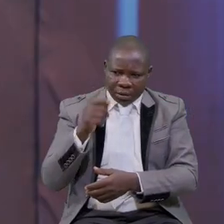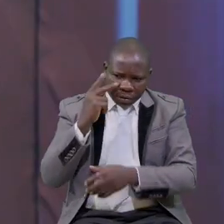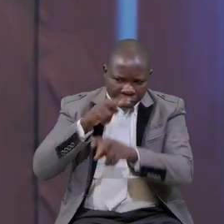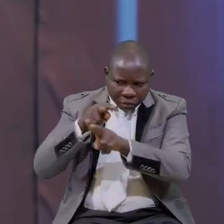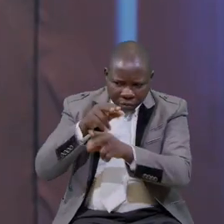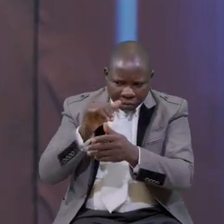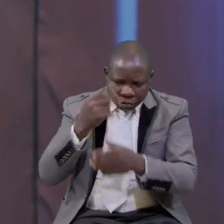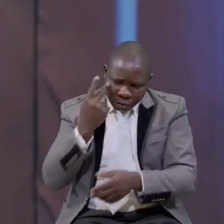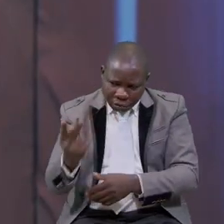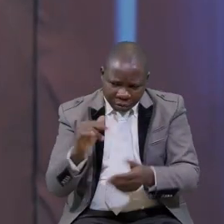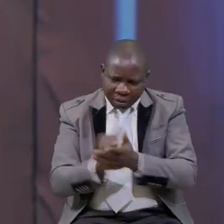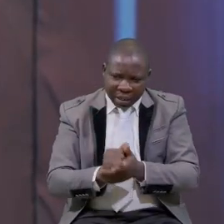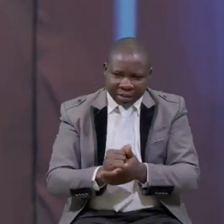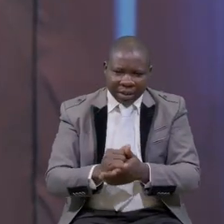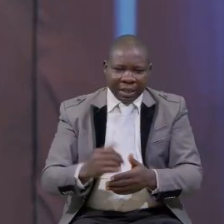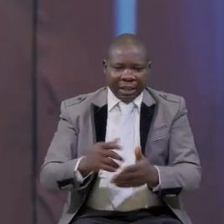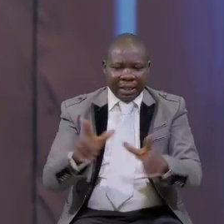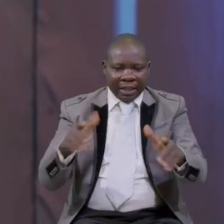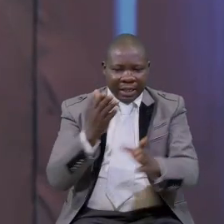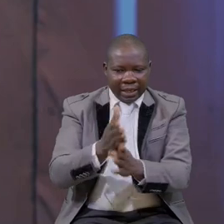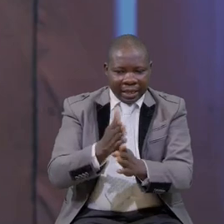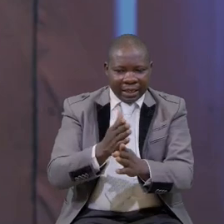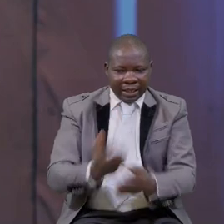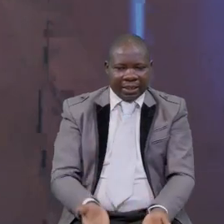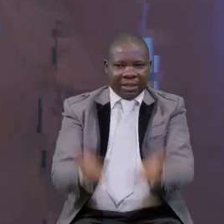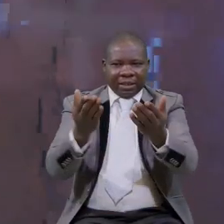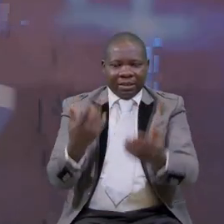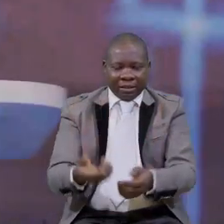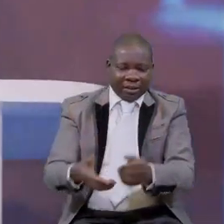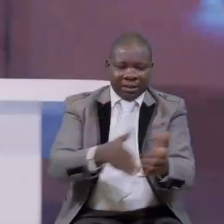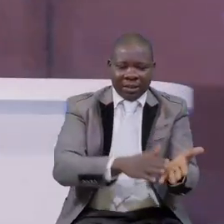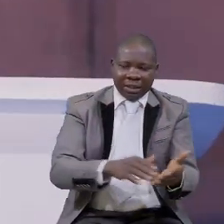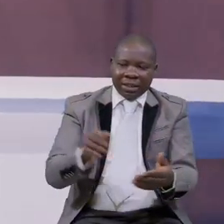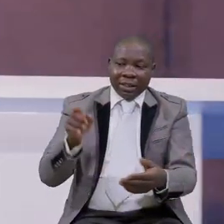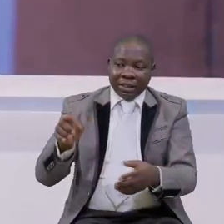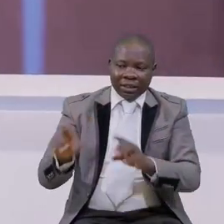la ligne suivante, ressusciter les morts. Il n'a pas lu ça.